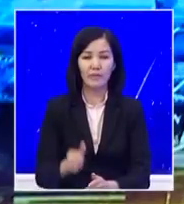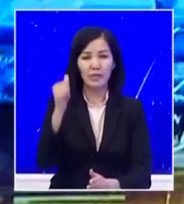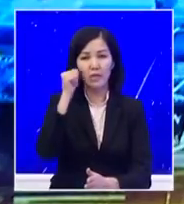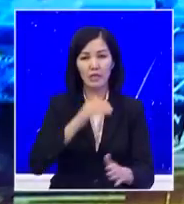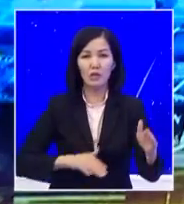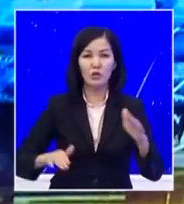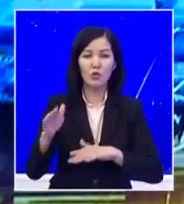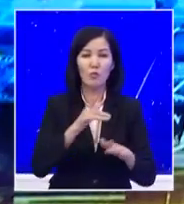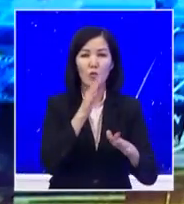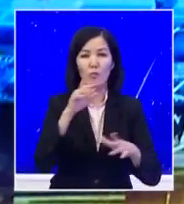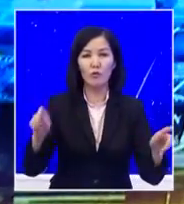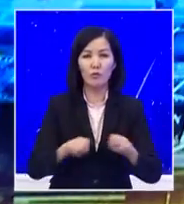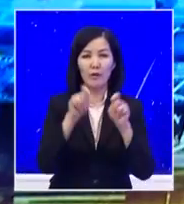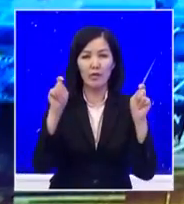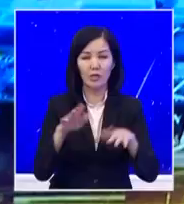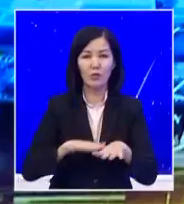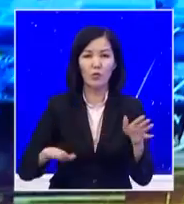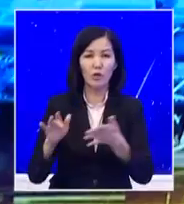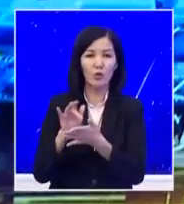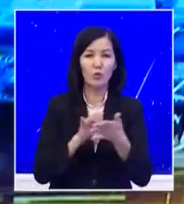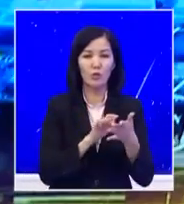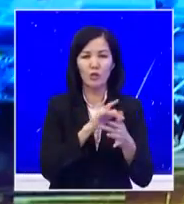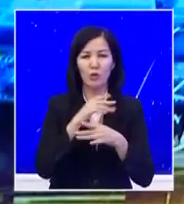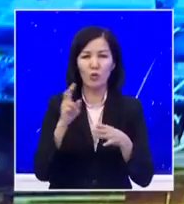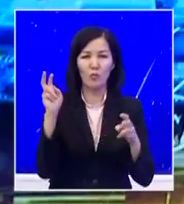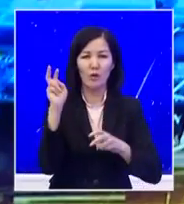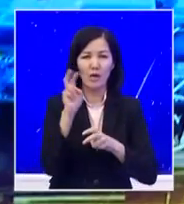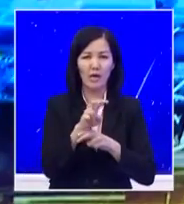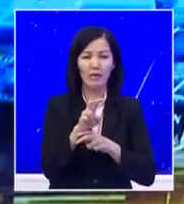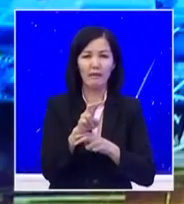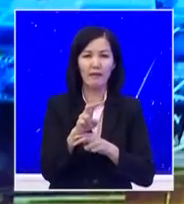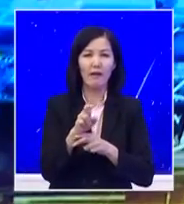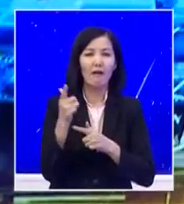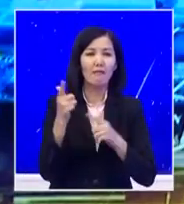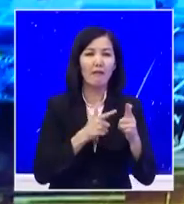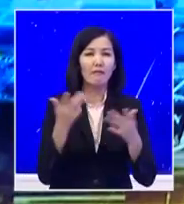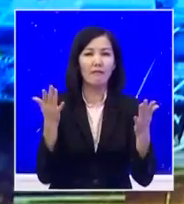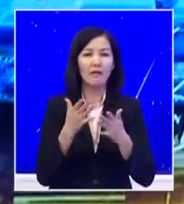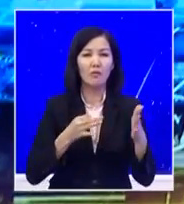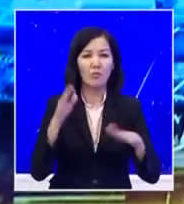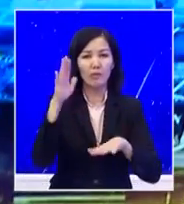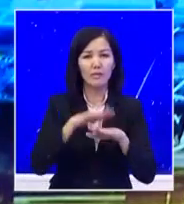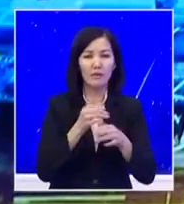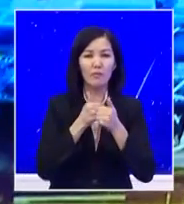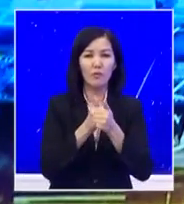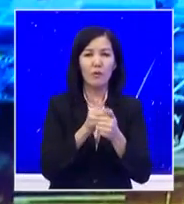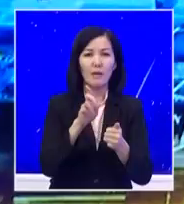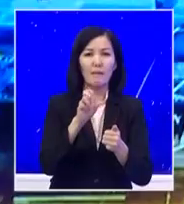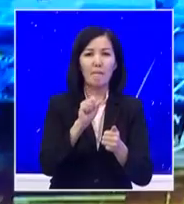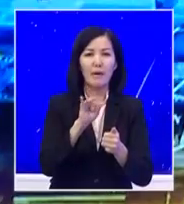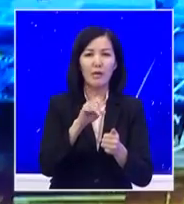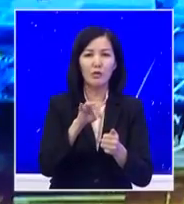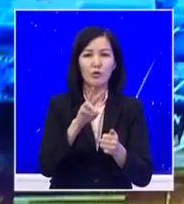Ертең шомылу маусым ашылады, өңірге туристер ағылады. Дайындық қандай? Облыс әкімінің орынбасары Батыржан Байжұманов бастаған арнайы